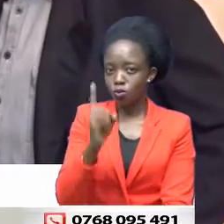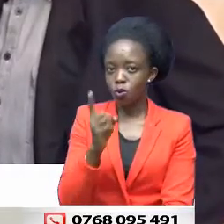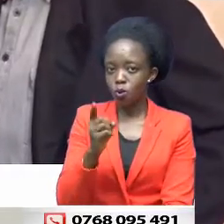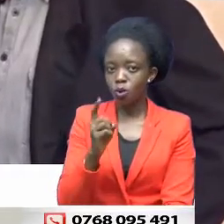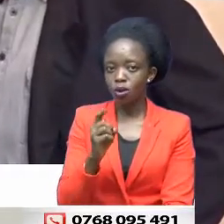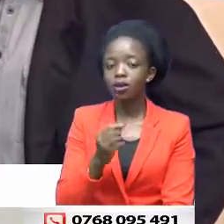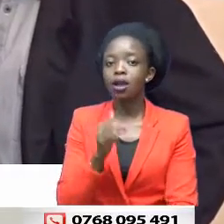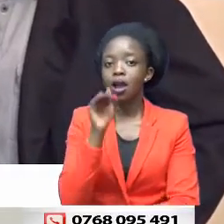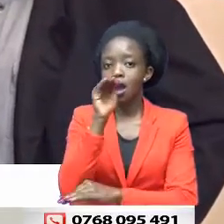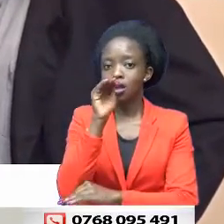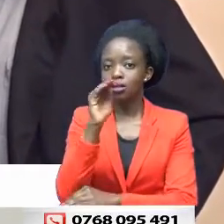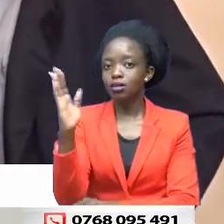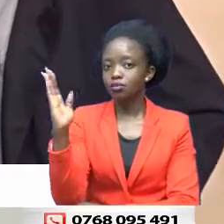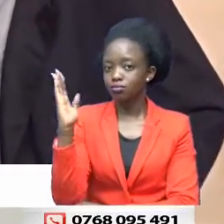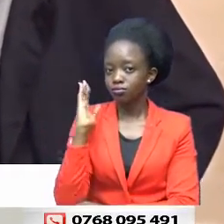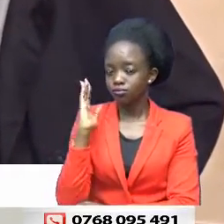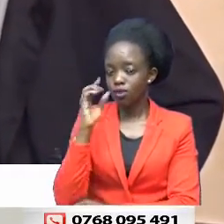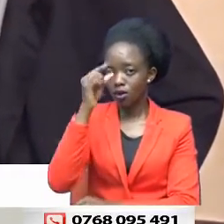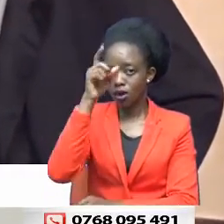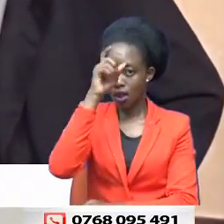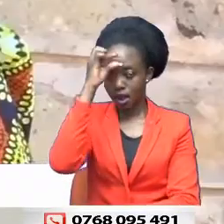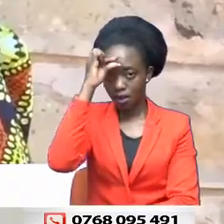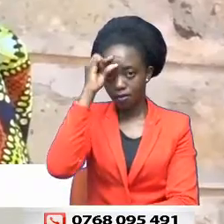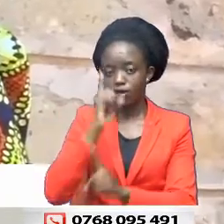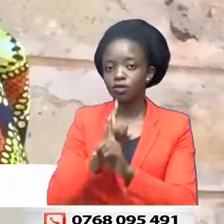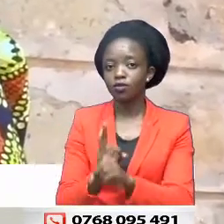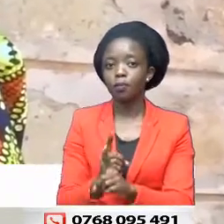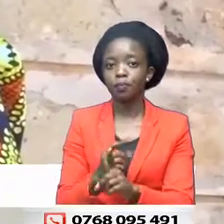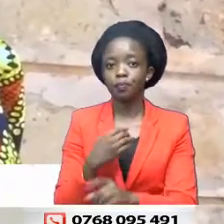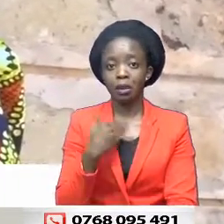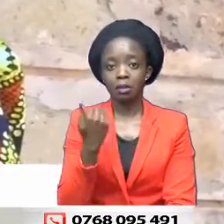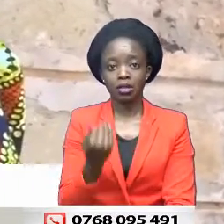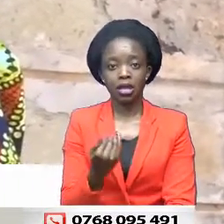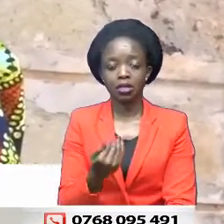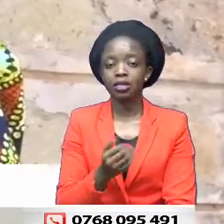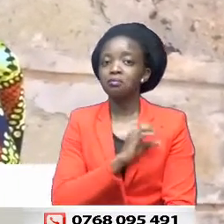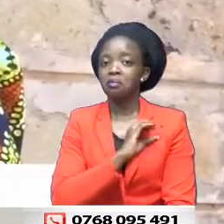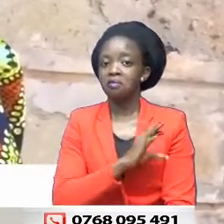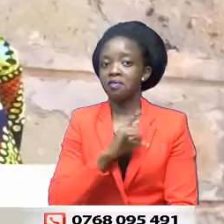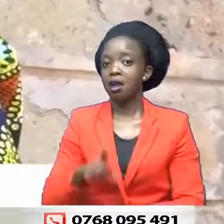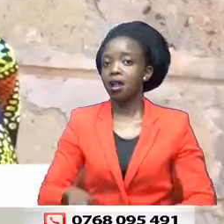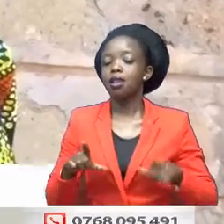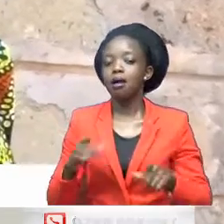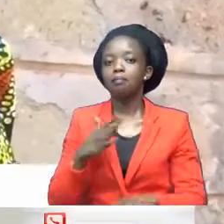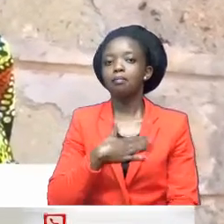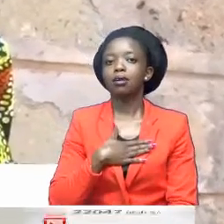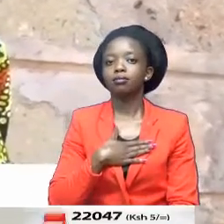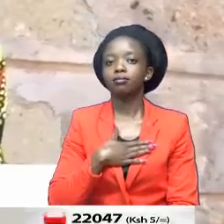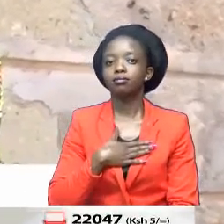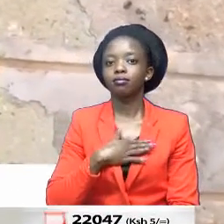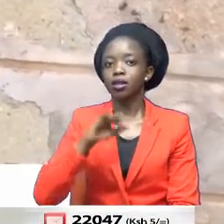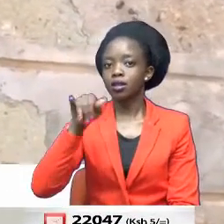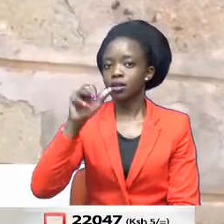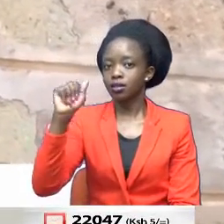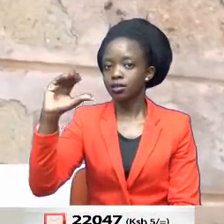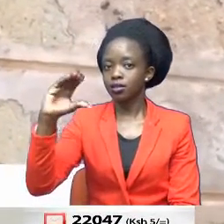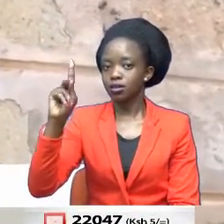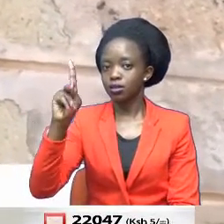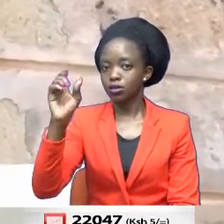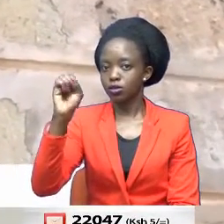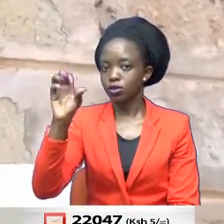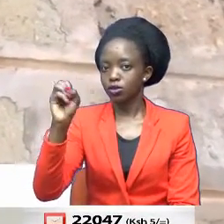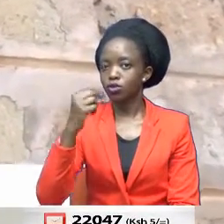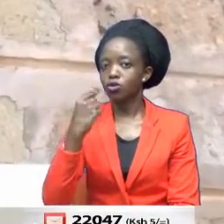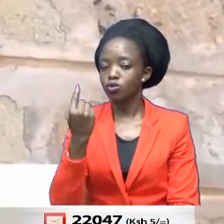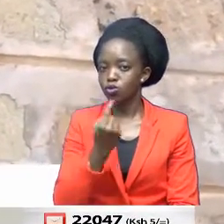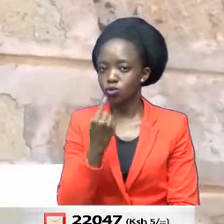usalama kutoka kwa serikali. Wametishia kijana yangu maisha na Jason. Jason ndiye